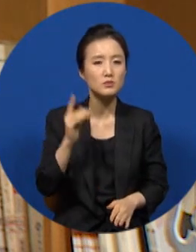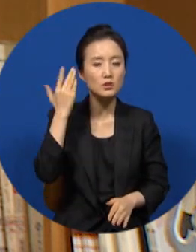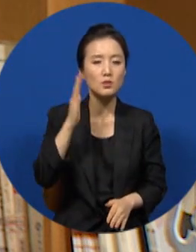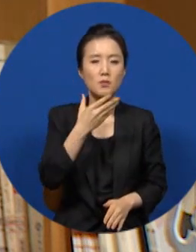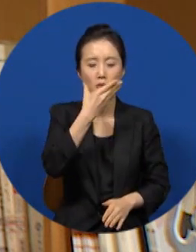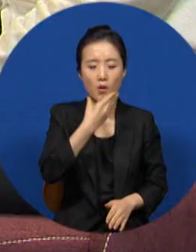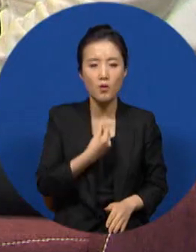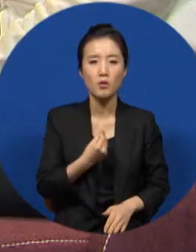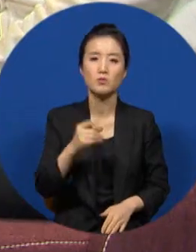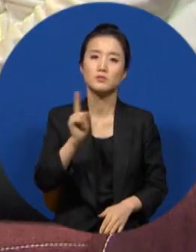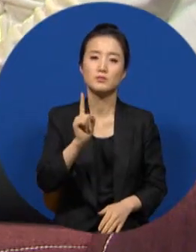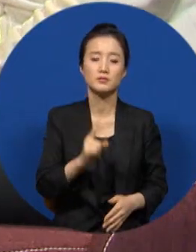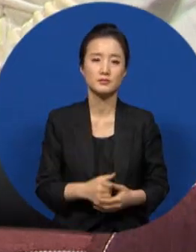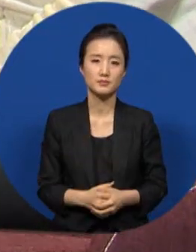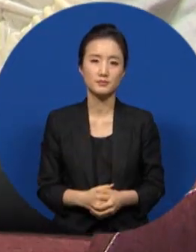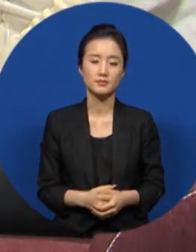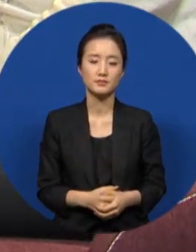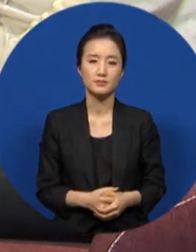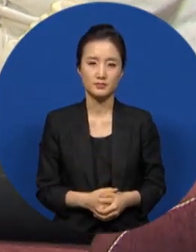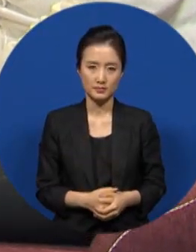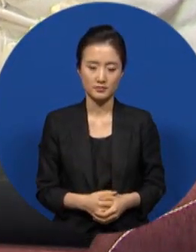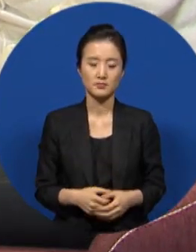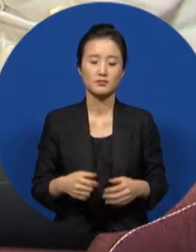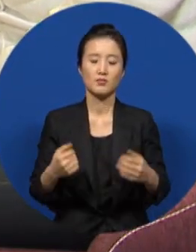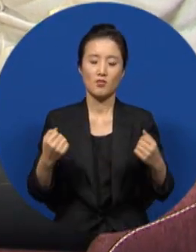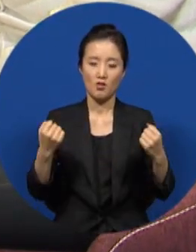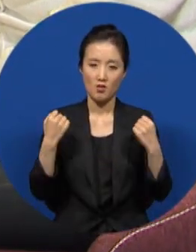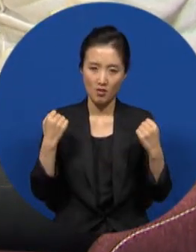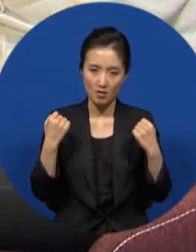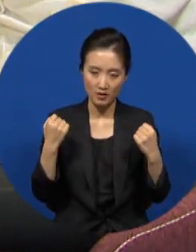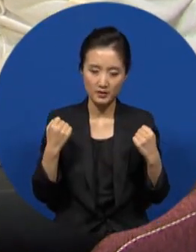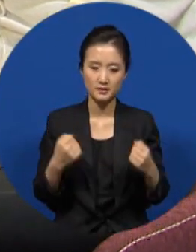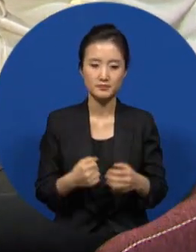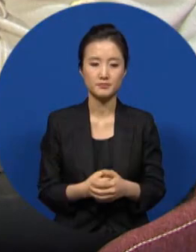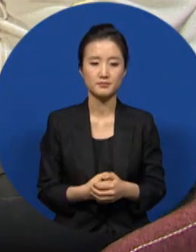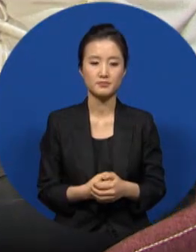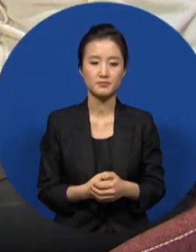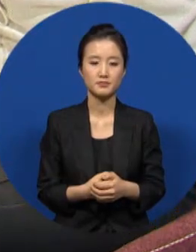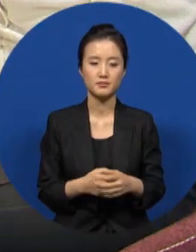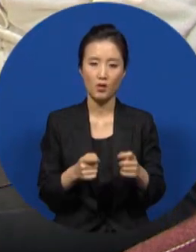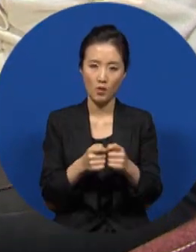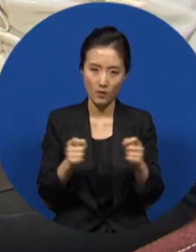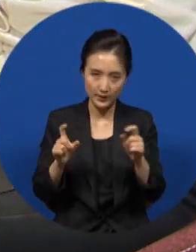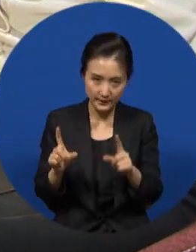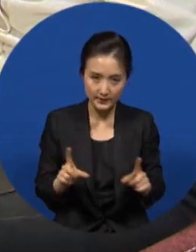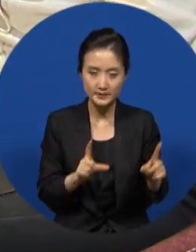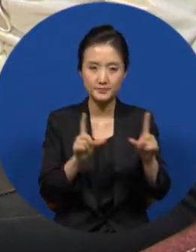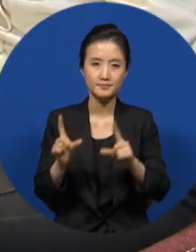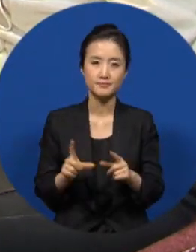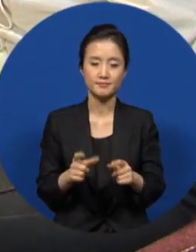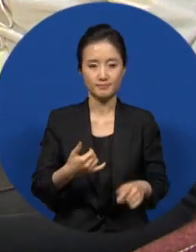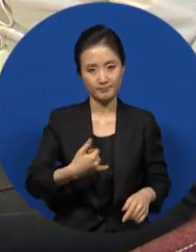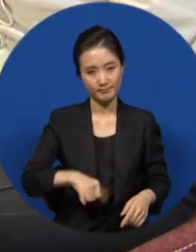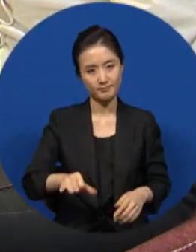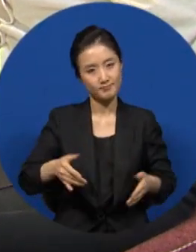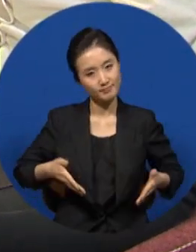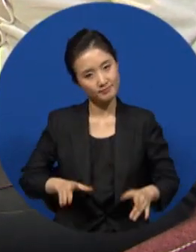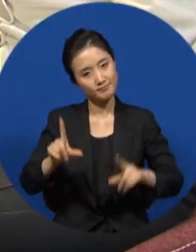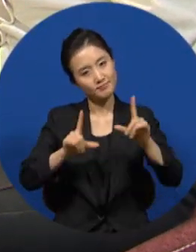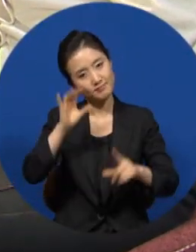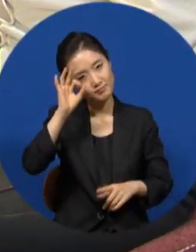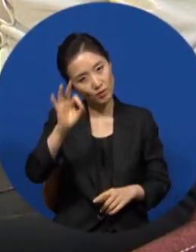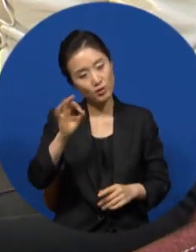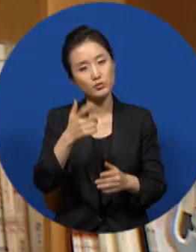일이에요. 부모들은 자식 잘 되는 거 봐야 되고 자식들이 또 결혼하고 애기도 놓고 하는 걸 봐야 되죠. 오래 살아야 됩니다.